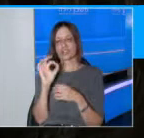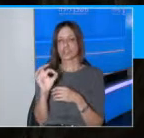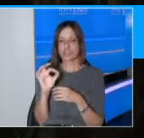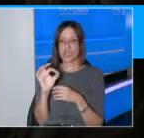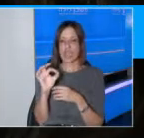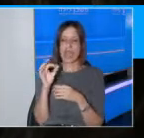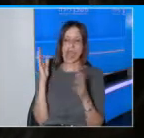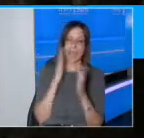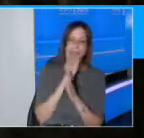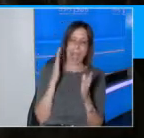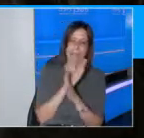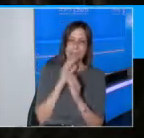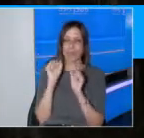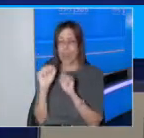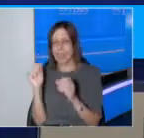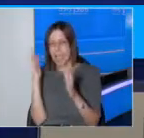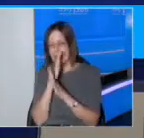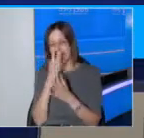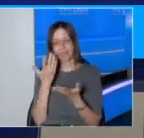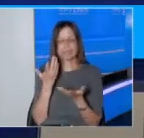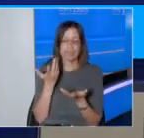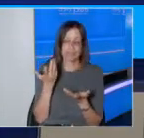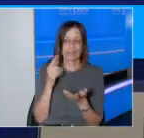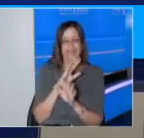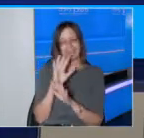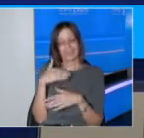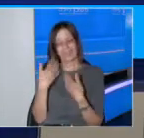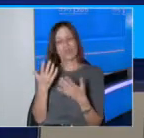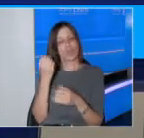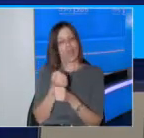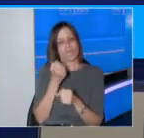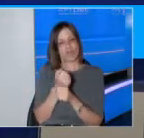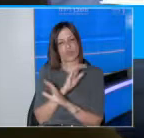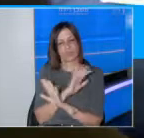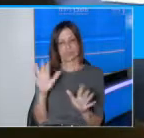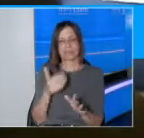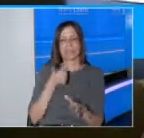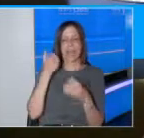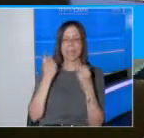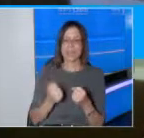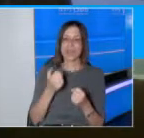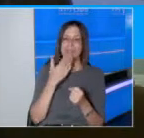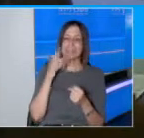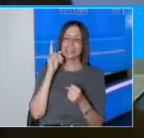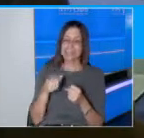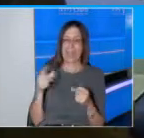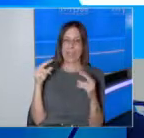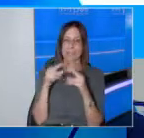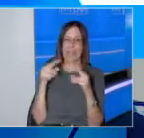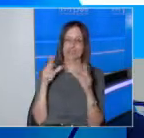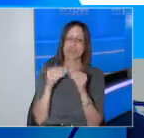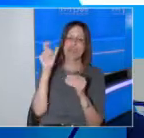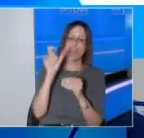של המחבלים, תומך במחבלים, בחיית דינק, תנו לעבוד. שר ביטחון ישראלי צריך להיפגש עם אנשים